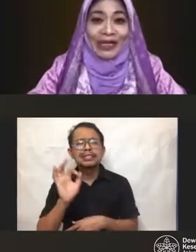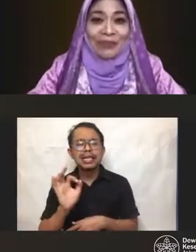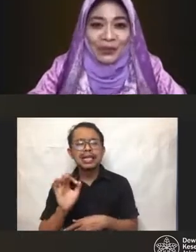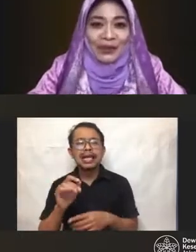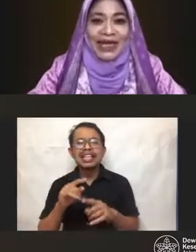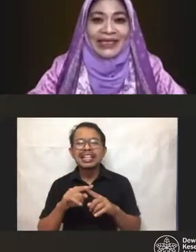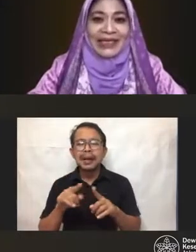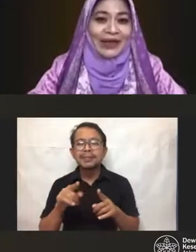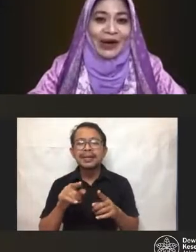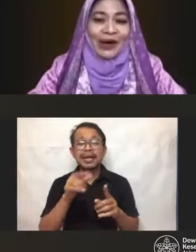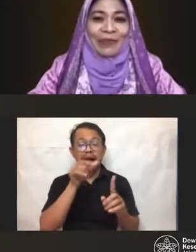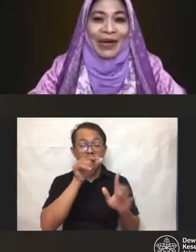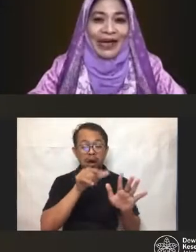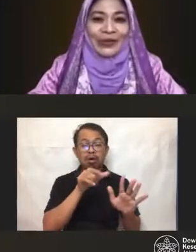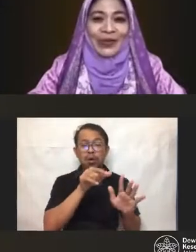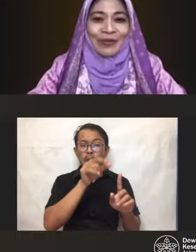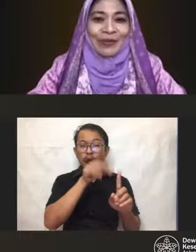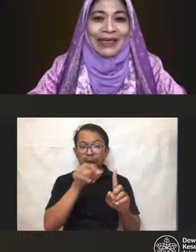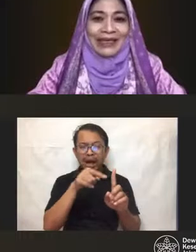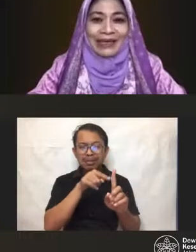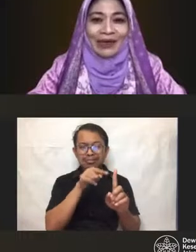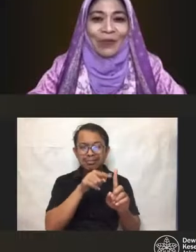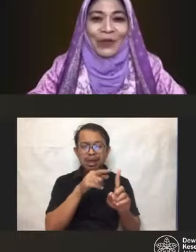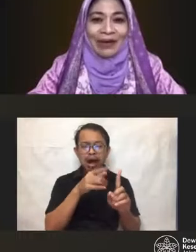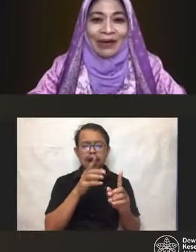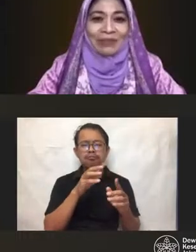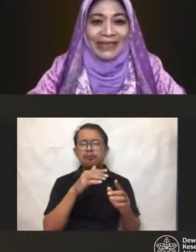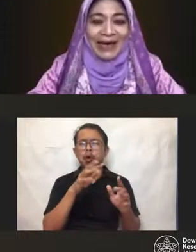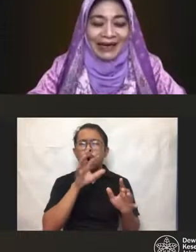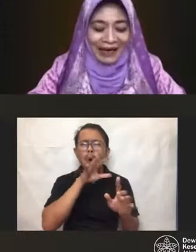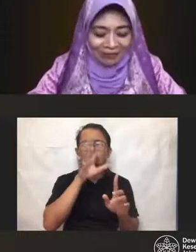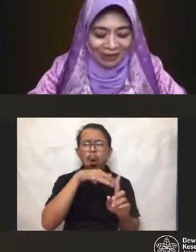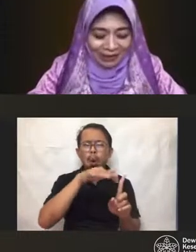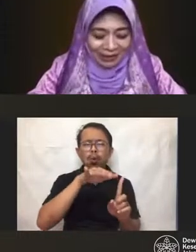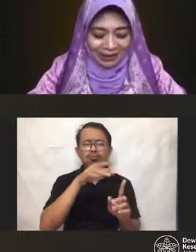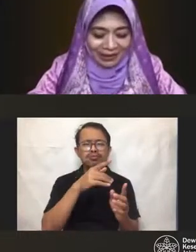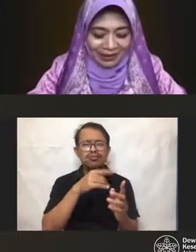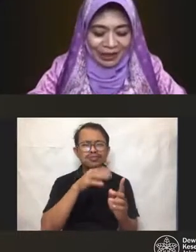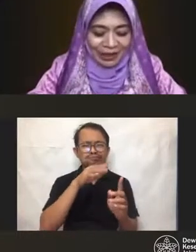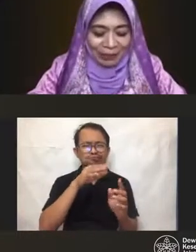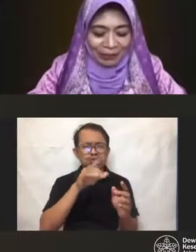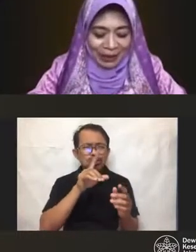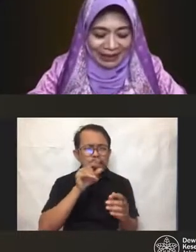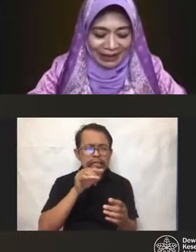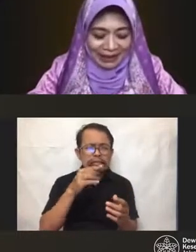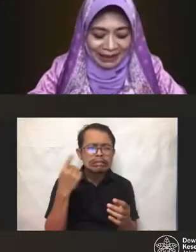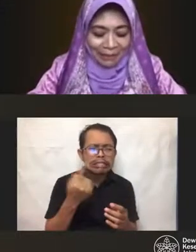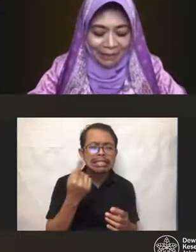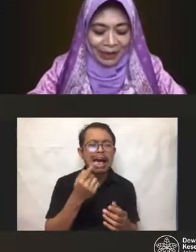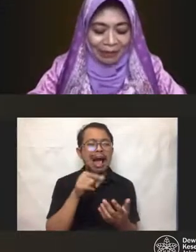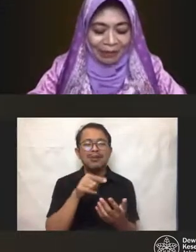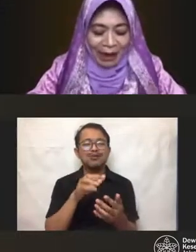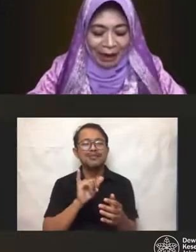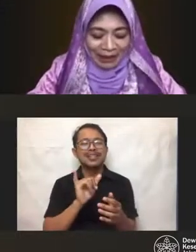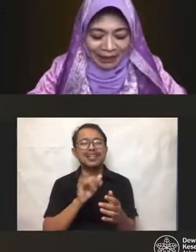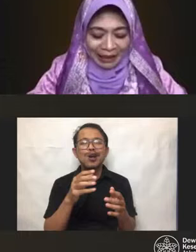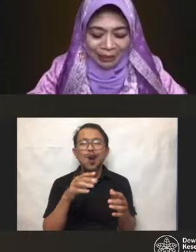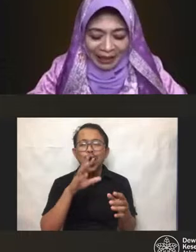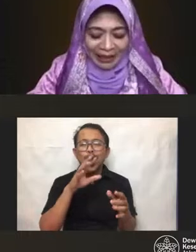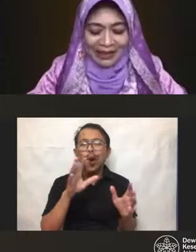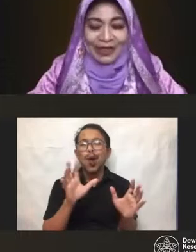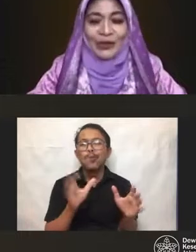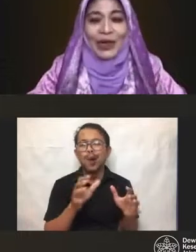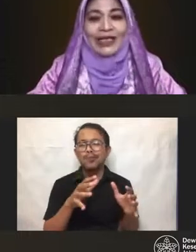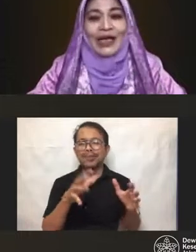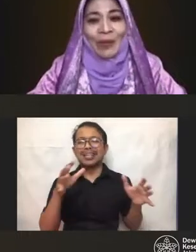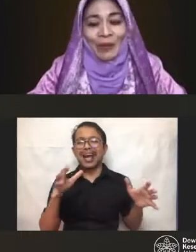noisy, ribut, ya, jadi seolah-olah mereka itu menjadi kelompok yang besar ya dalam kehidupan berbangsa kita. Pemahaman Islam